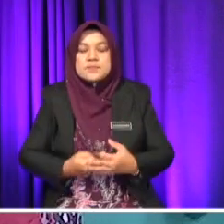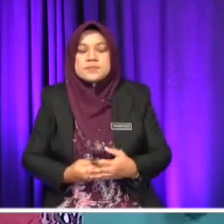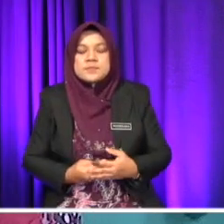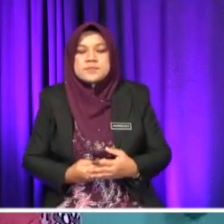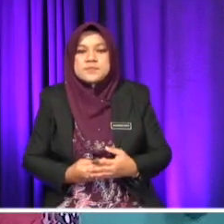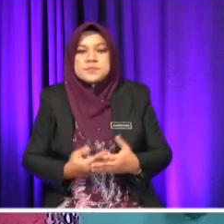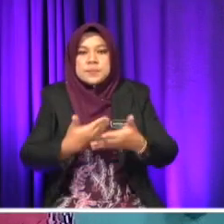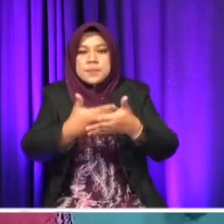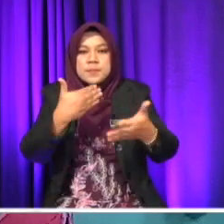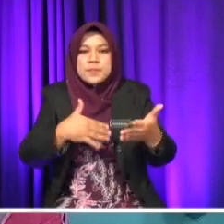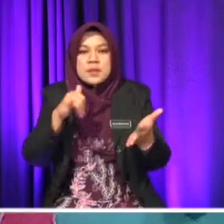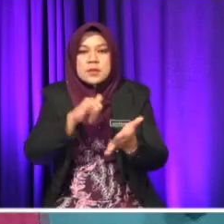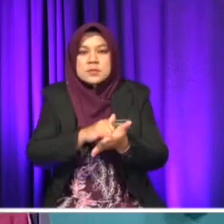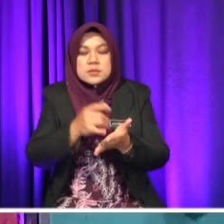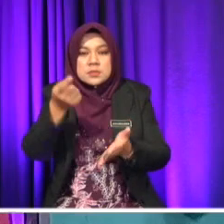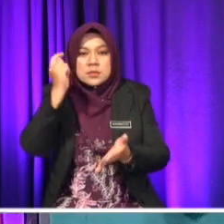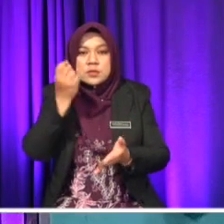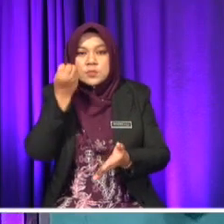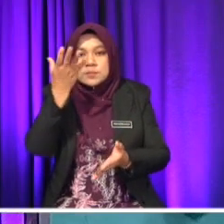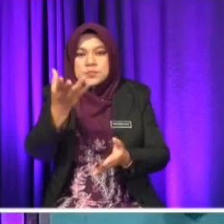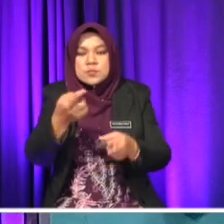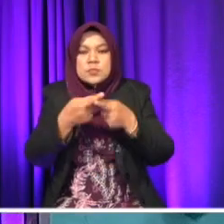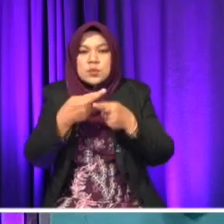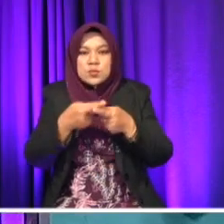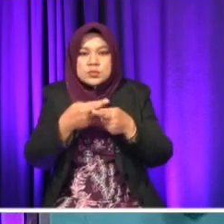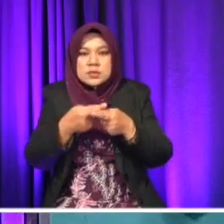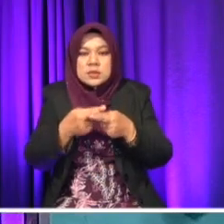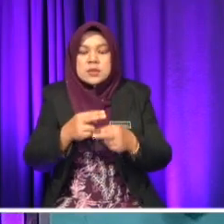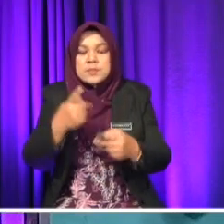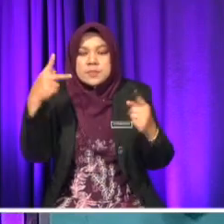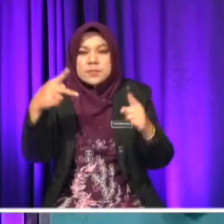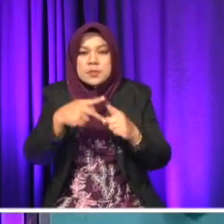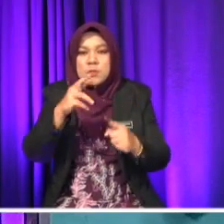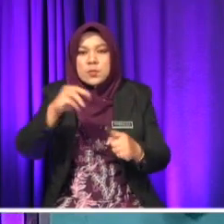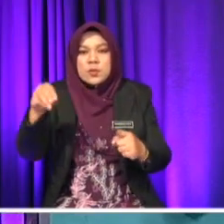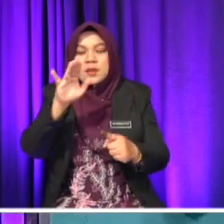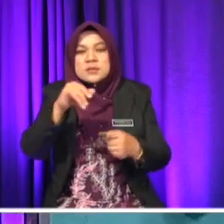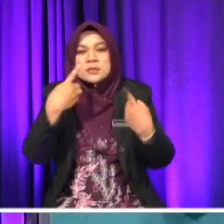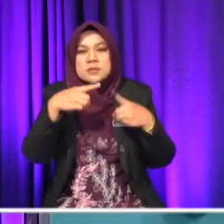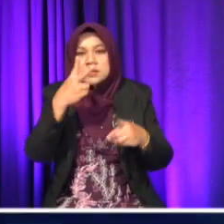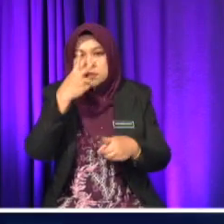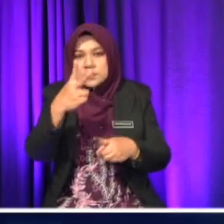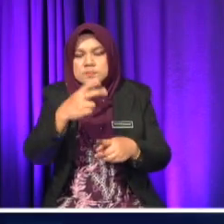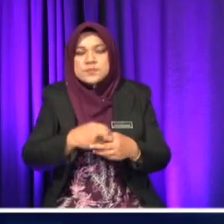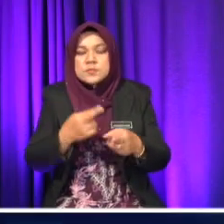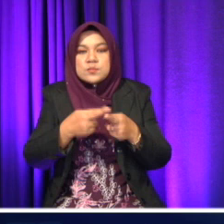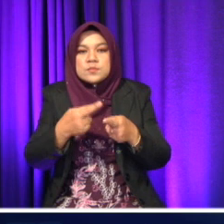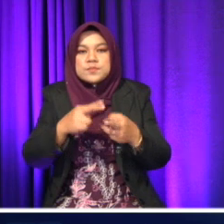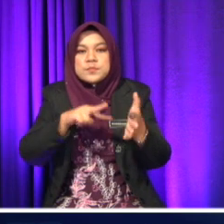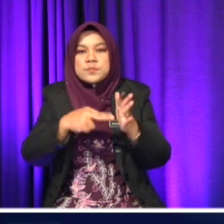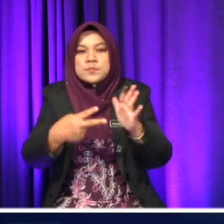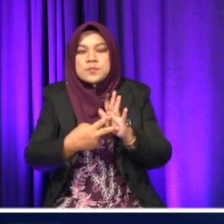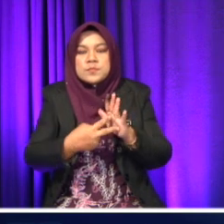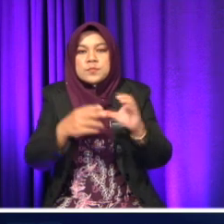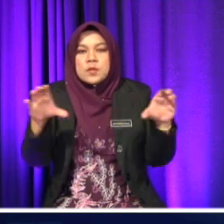sebelum tuh Ci gua disebut rumusan tadi kan kepada murid-murid yang sedang menuntun rumusan disini bermaksud membuat